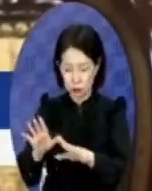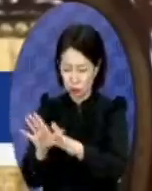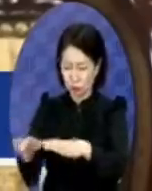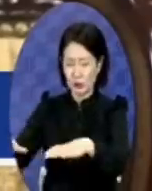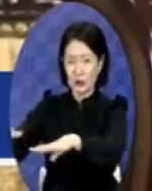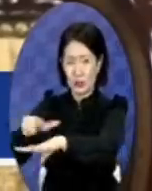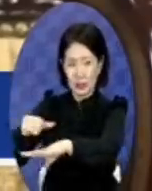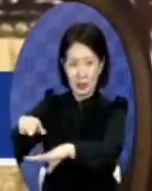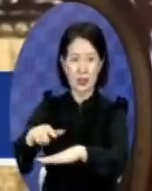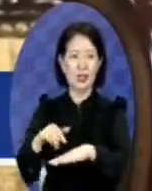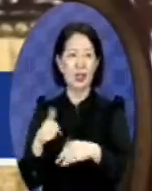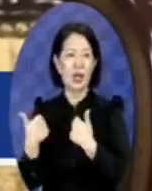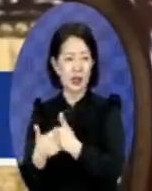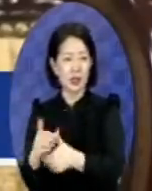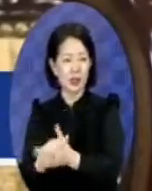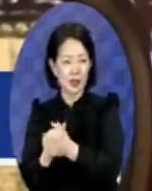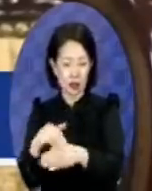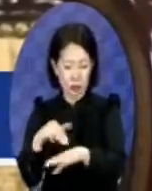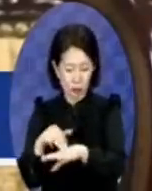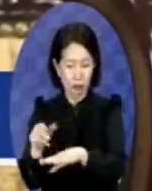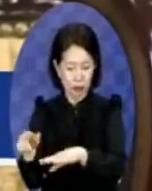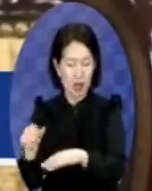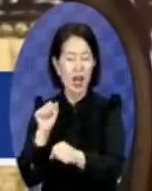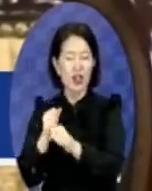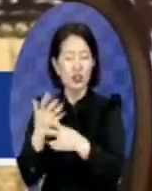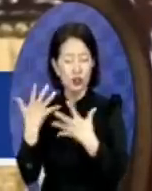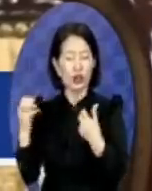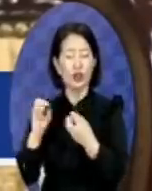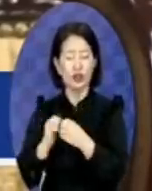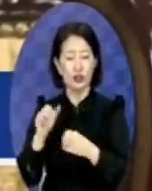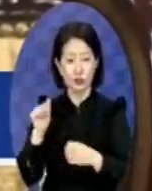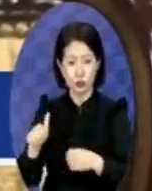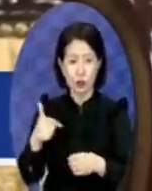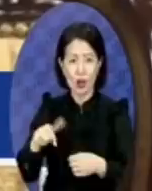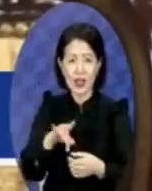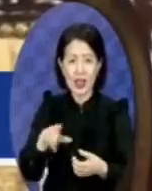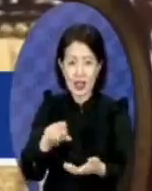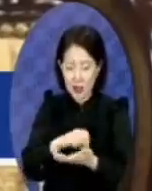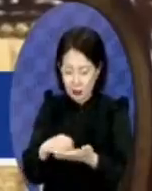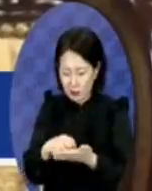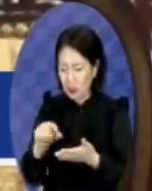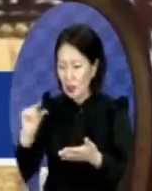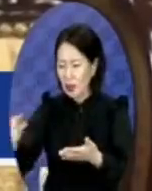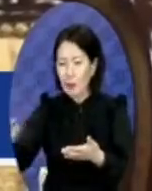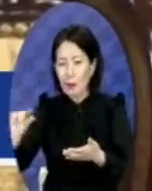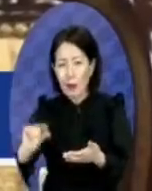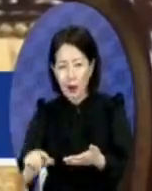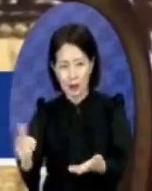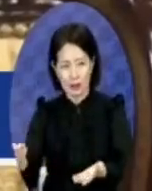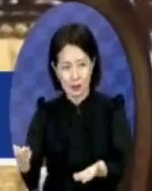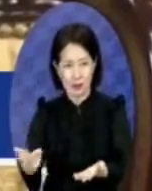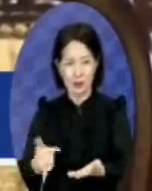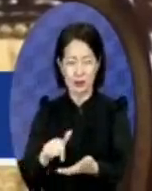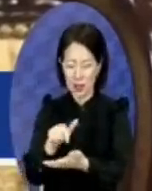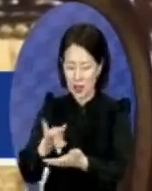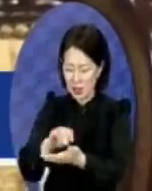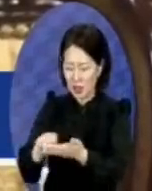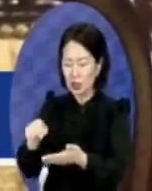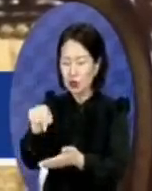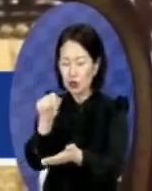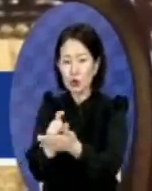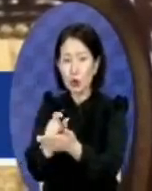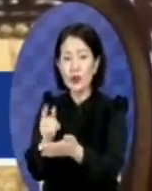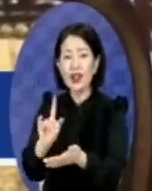тайван тогтвортой байдалд их зүйл хийж байна. Энэ гэрээ бол түүний зөвхөн багахан хэсэг нь, гэхдээ чухал хэсэг нь юм